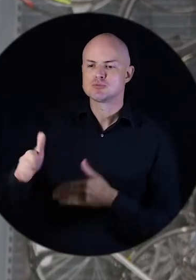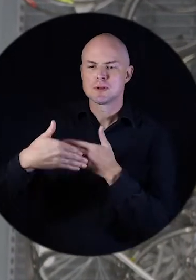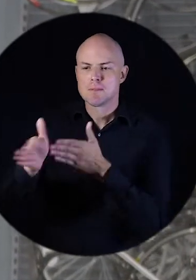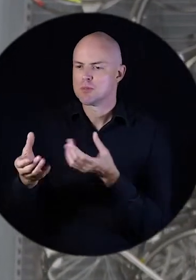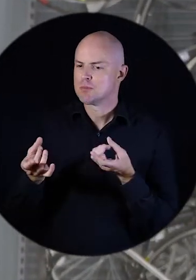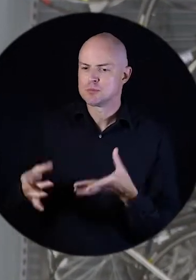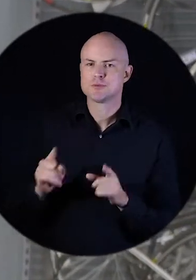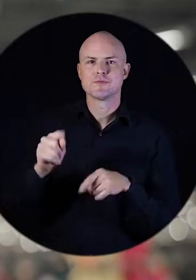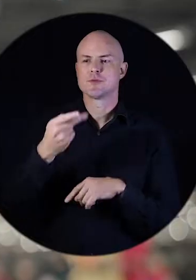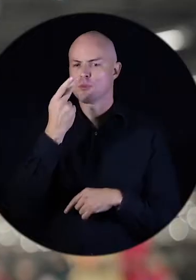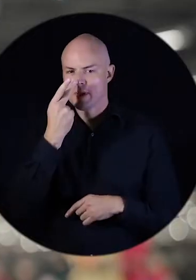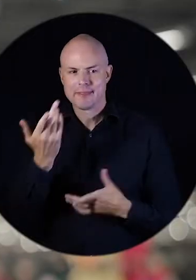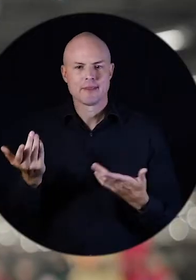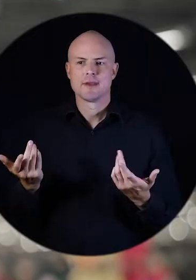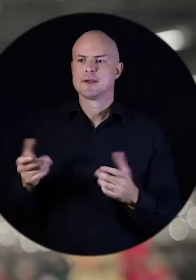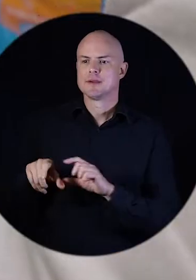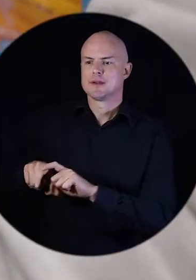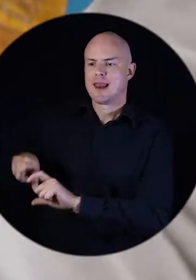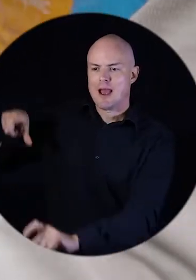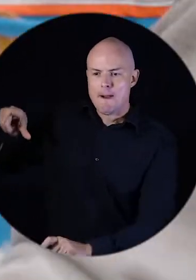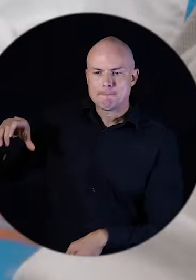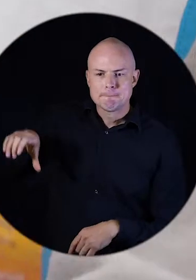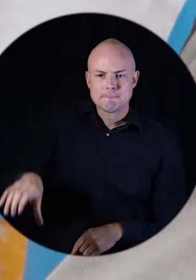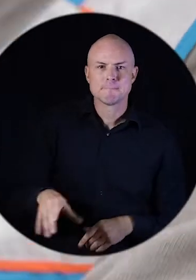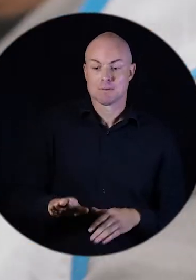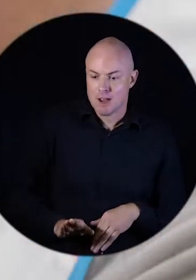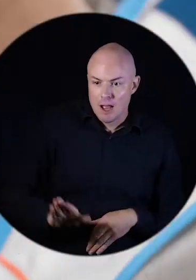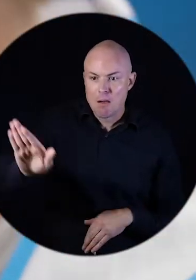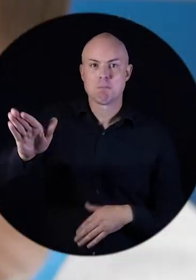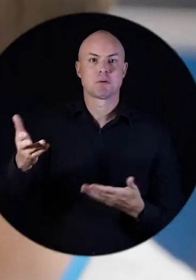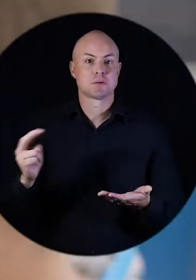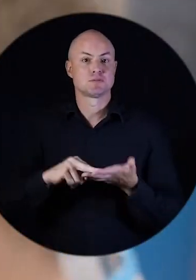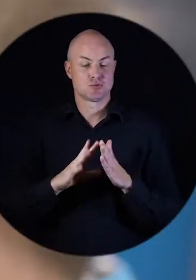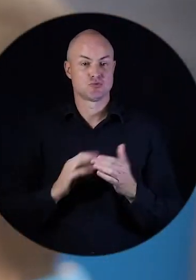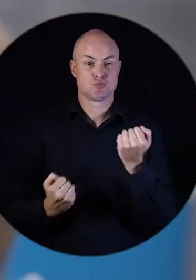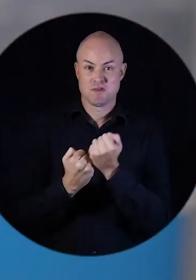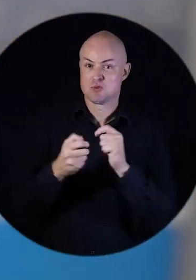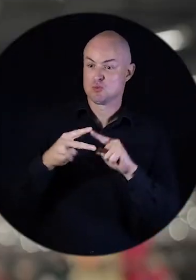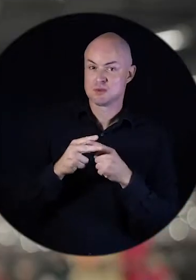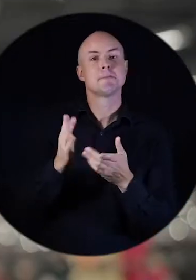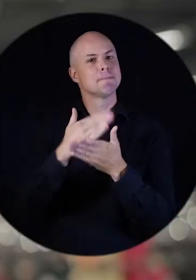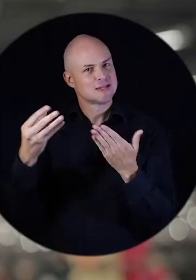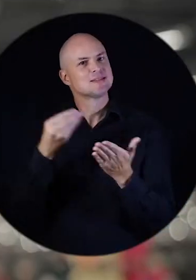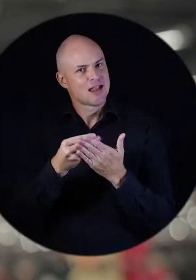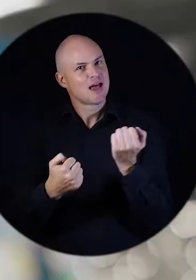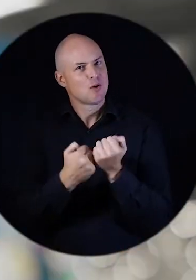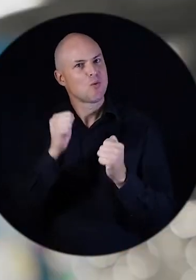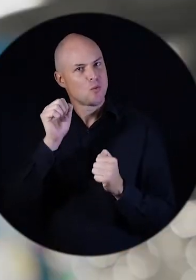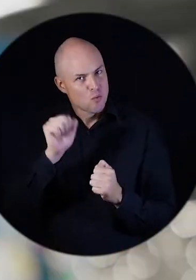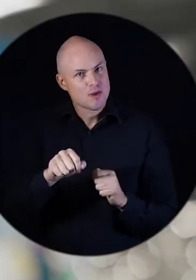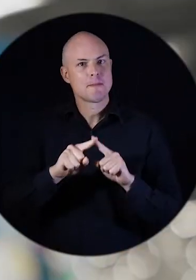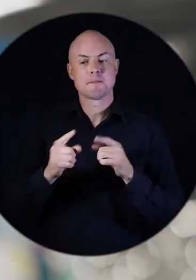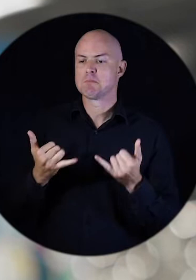la porte, la toilette, soit les rampes. Donc, il y a des subventions, il y a des outils, une partie salariale. Et